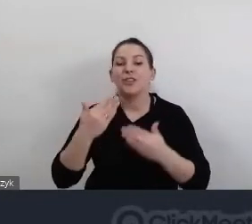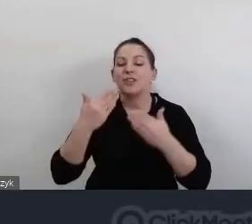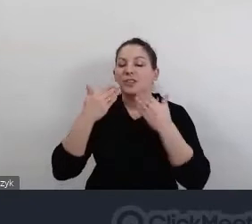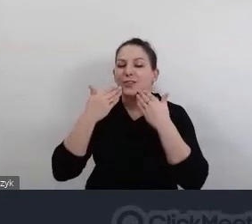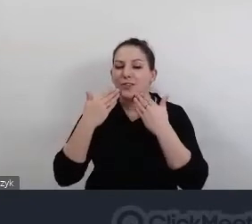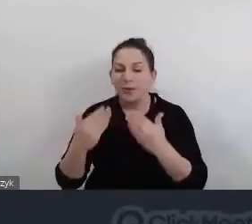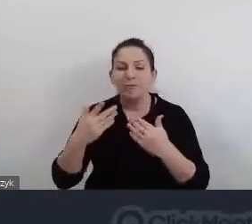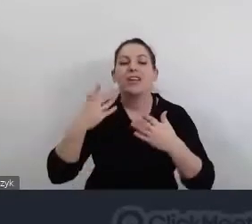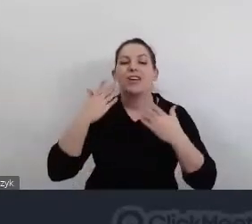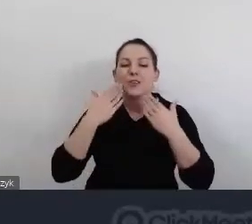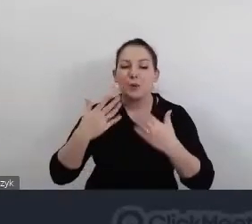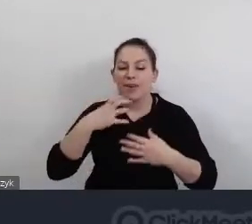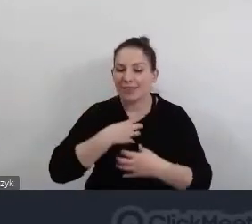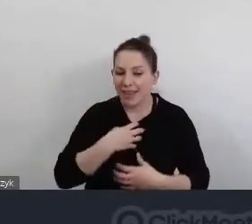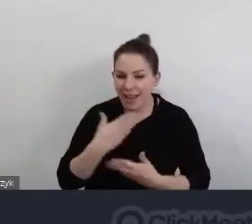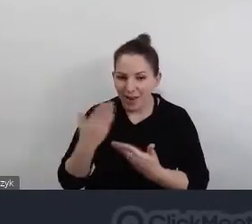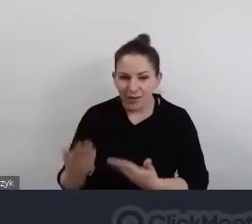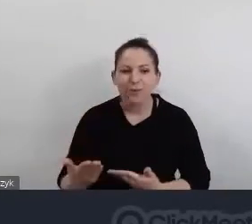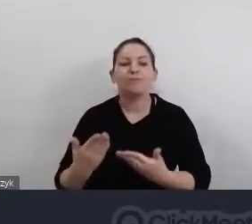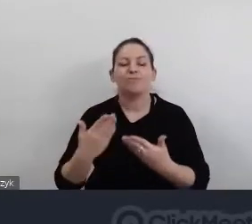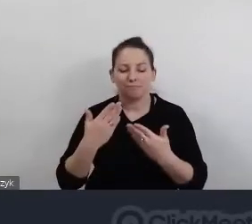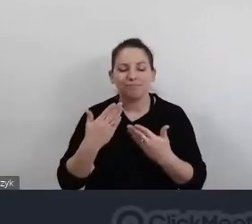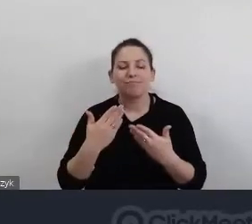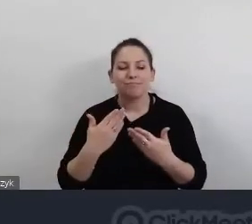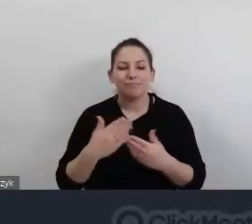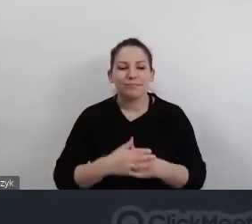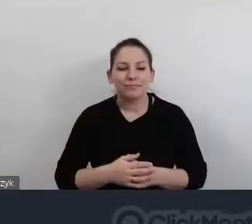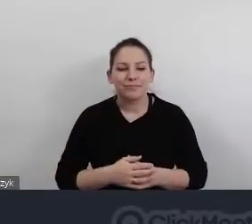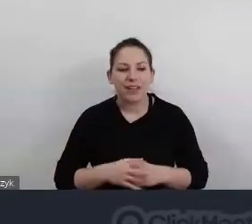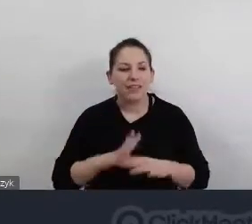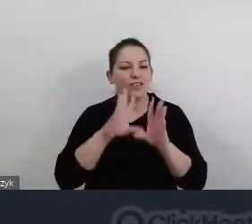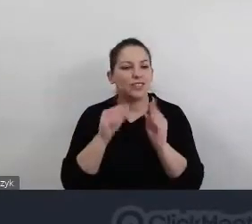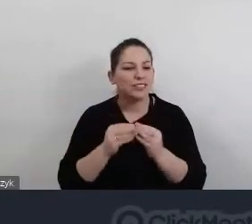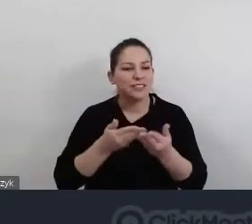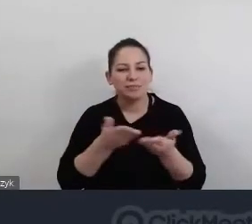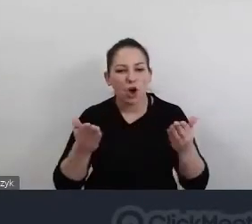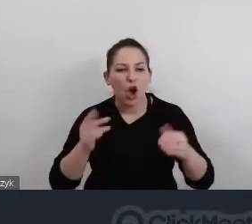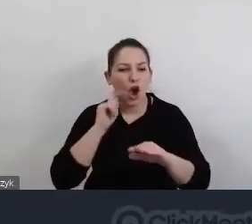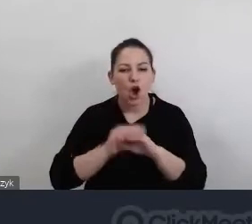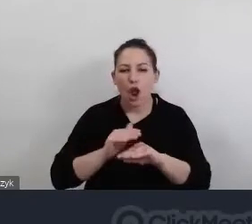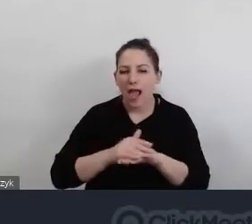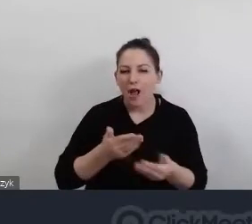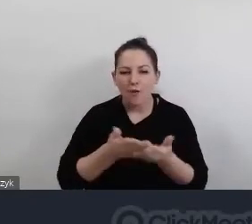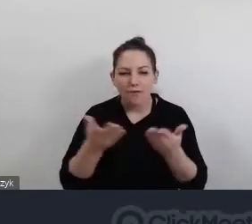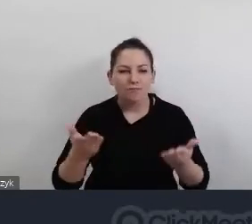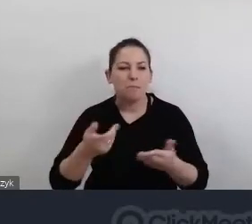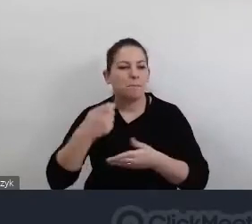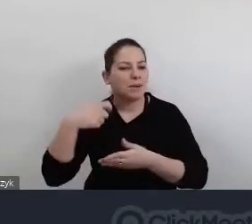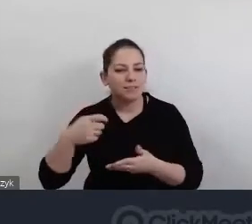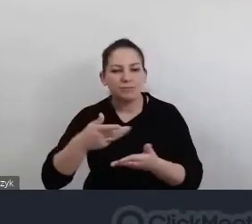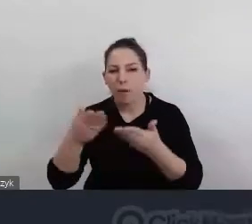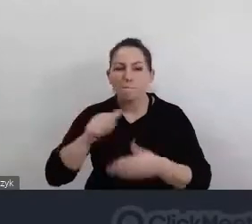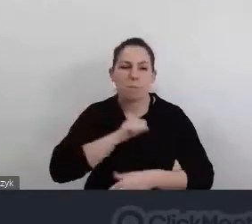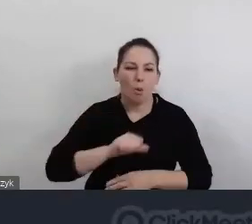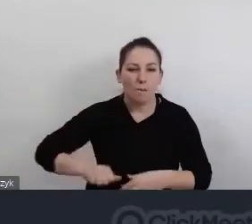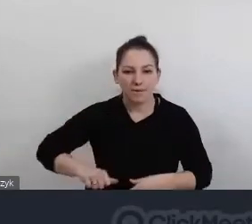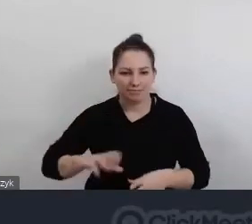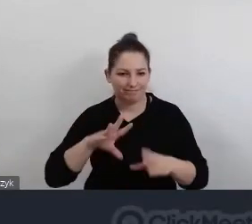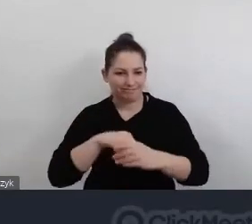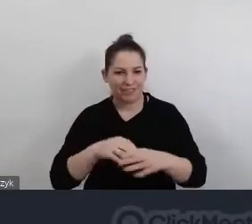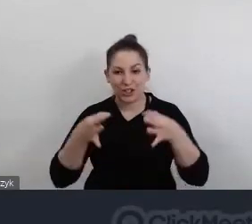witam pana dyrektora, witam Biuro Związku Miast Polskich, wszystkich kolegów, prezydentów i burmistrzów, którzy uczestniczą